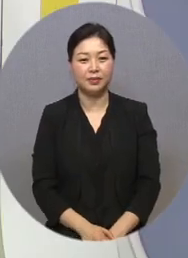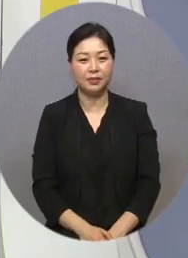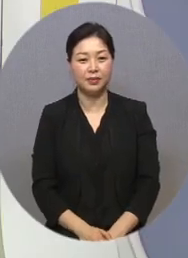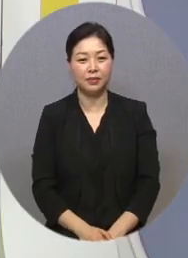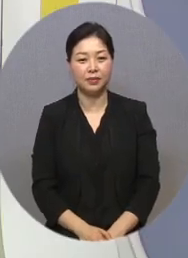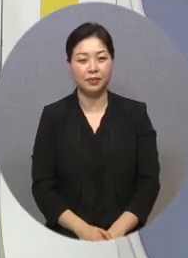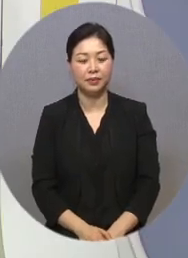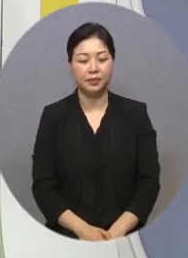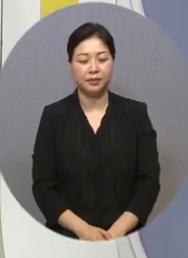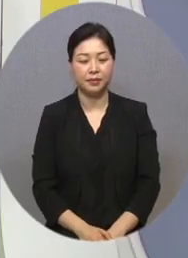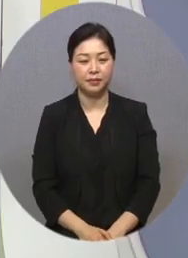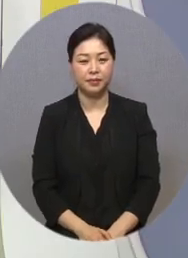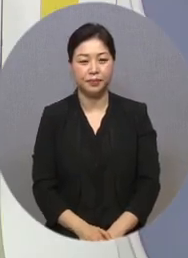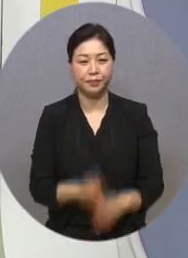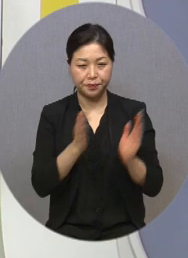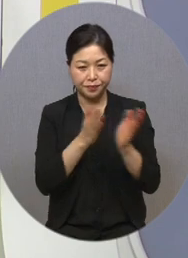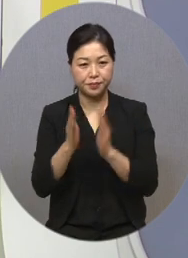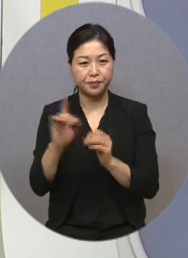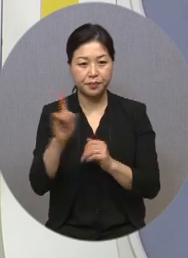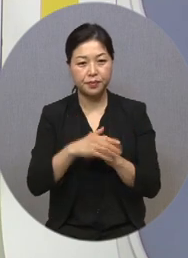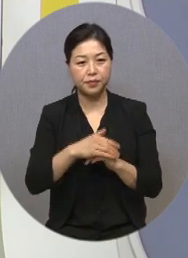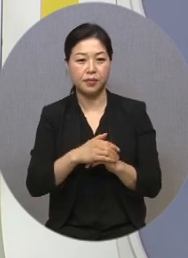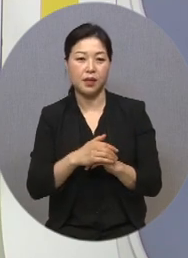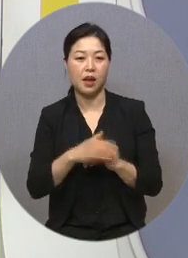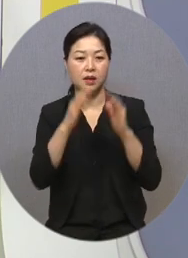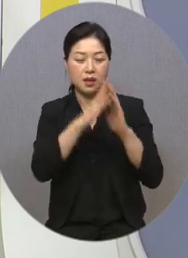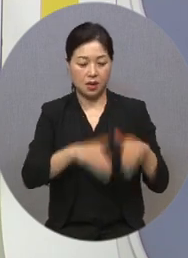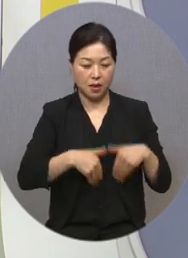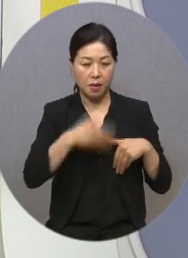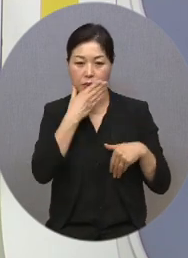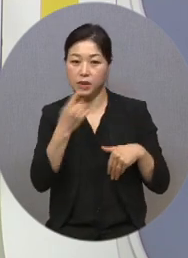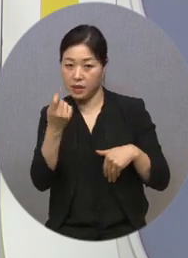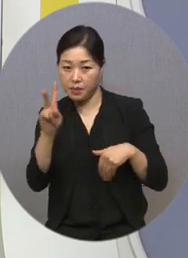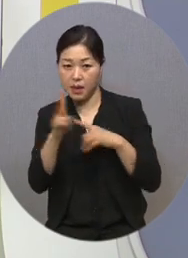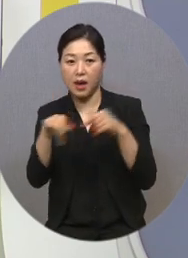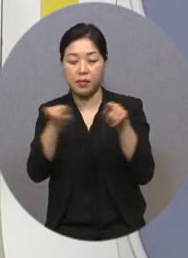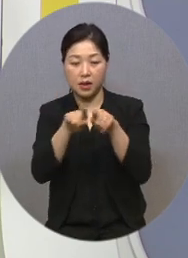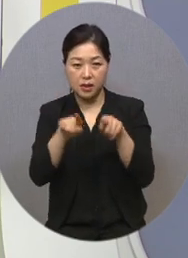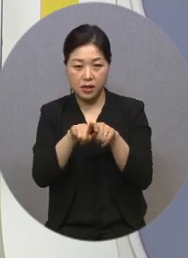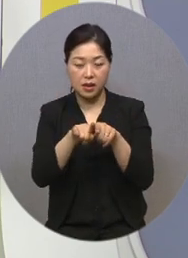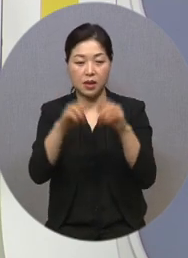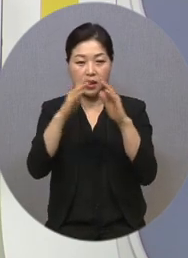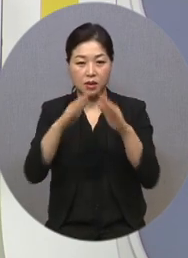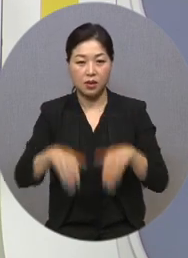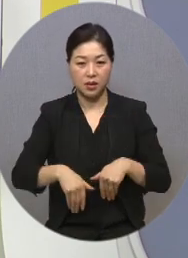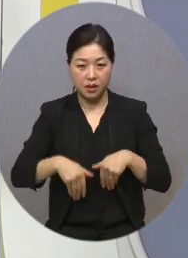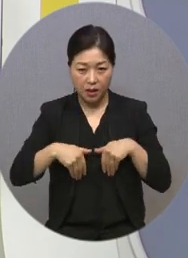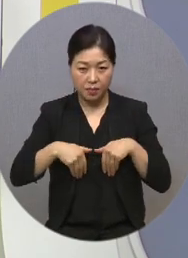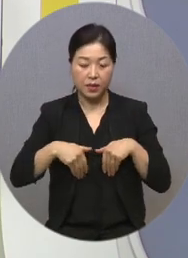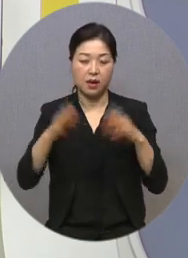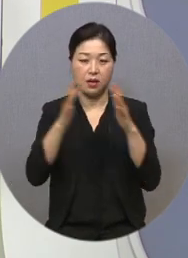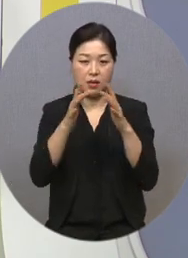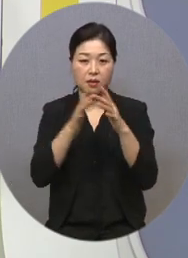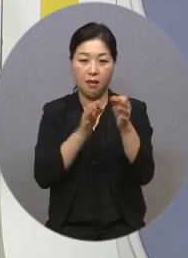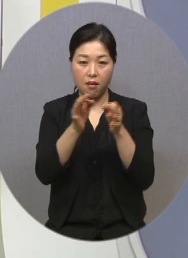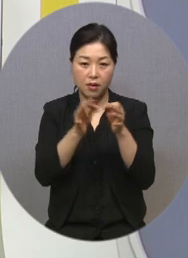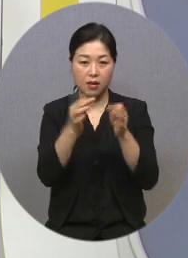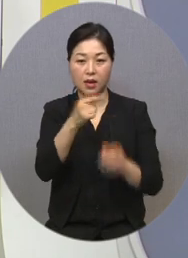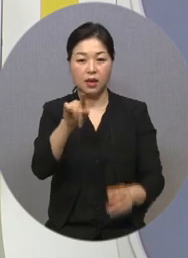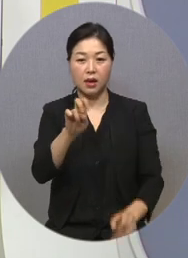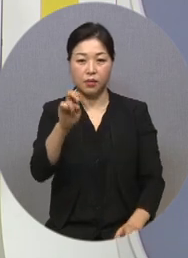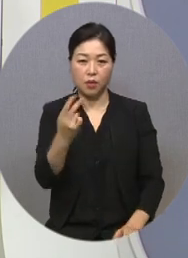그래서 준비했습니다. 전라남도와 복지TV가 함께하는 전라남도 대표 온라인 쇼핑몰 남도장터.